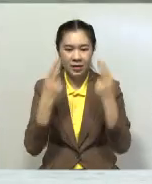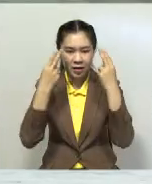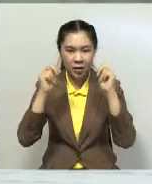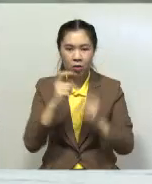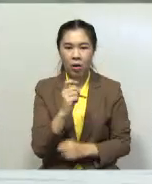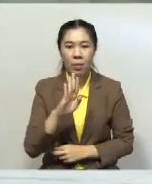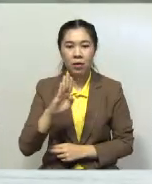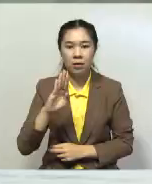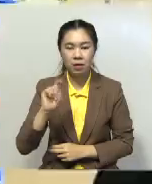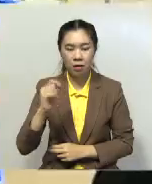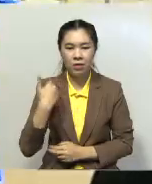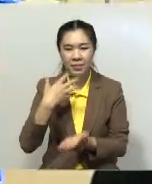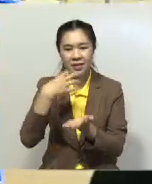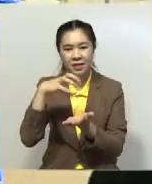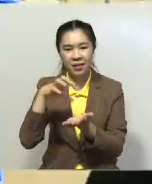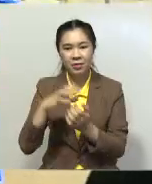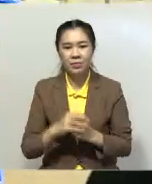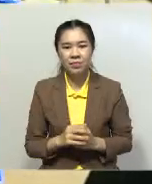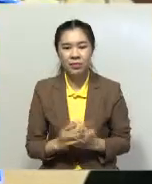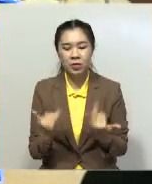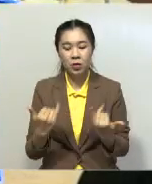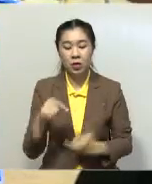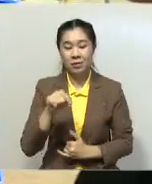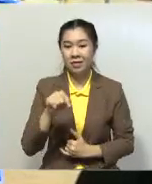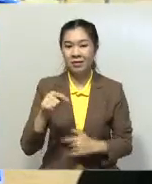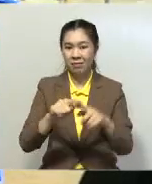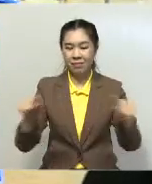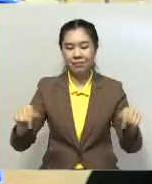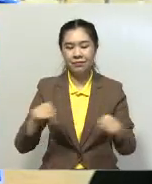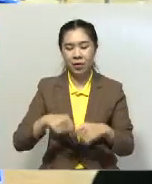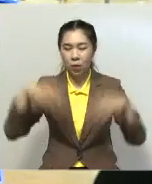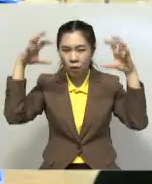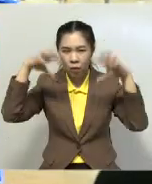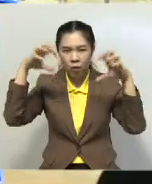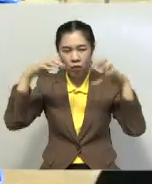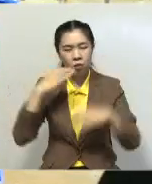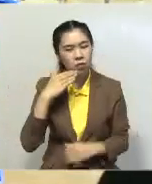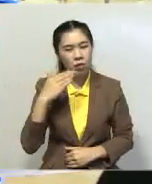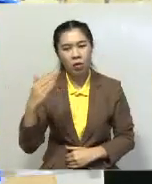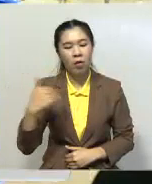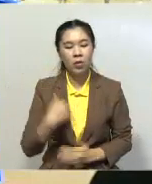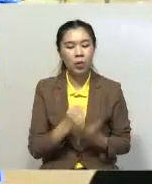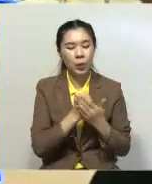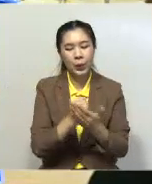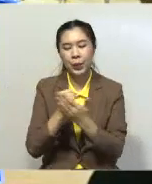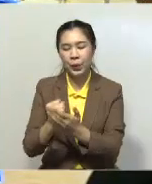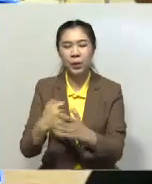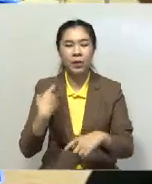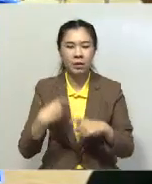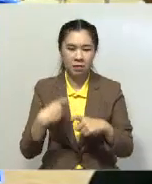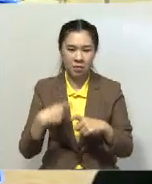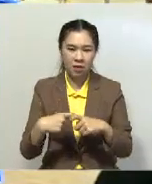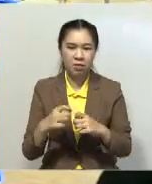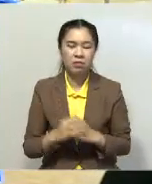กันค่ะ พื้นที่ตรงนี้ก็ฝนตกตลอดเลยการเข้าไปช่วยเหลือก็ด้วยความยากลำบากเนี่ยอย่างตอนนี้ก็ฝนกำลังตกนี่ถือ